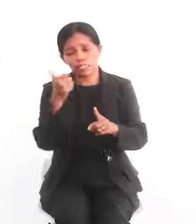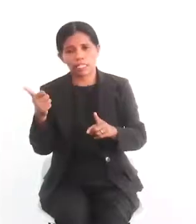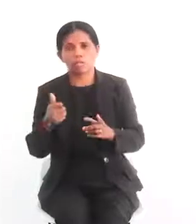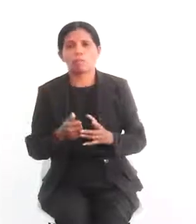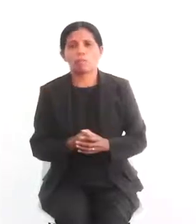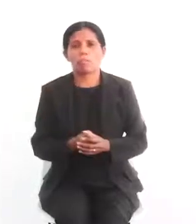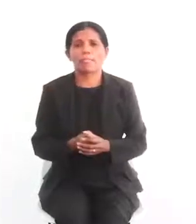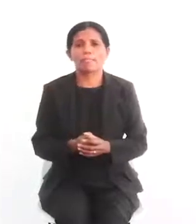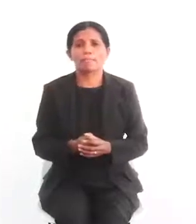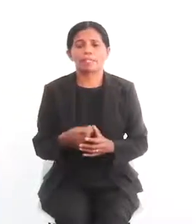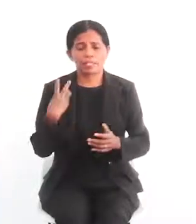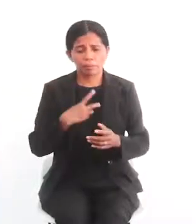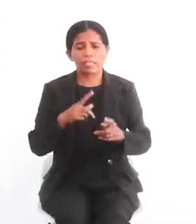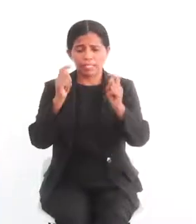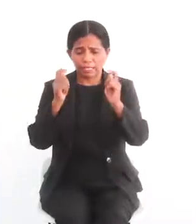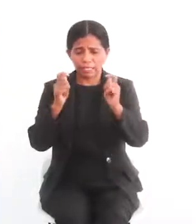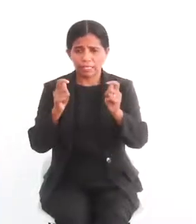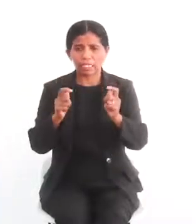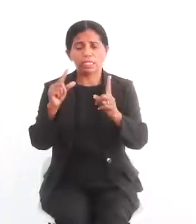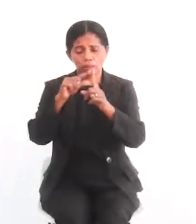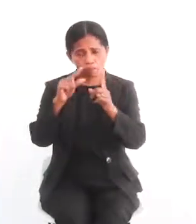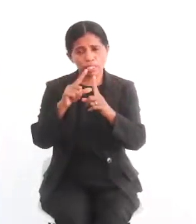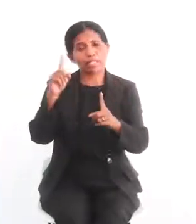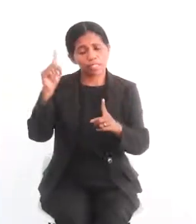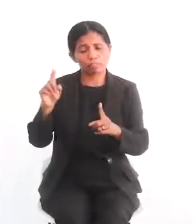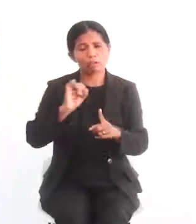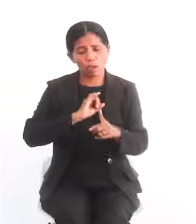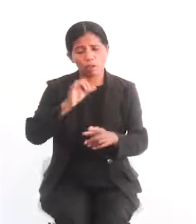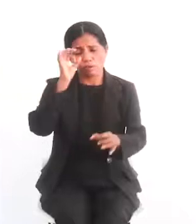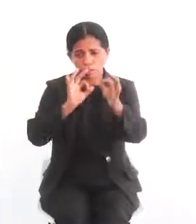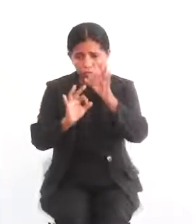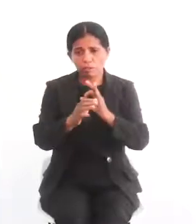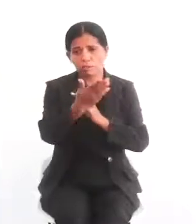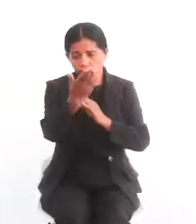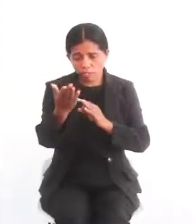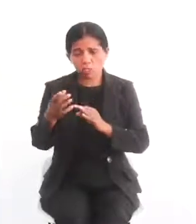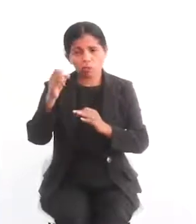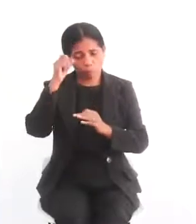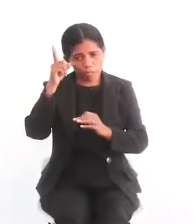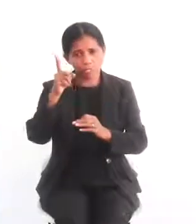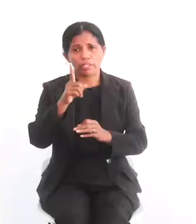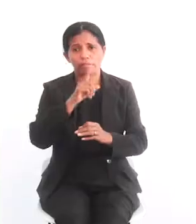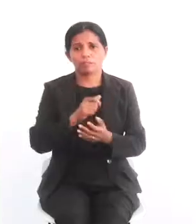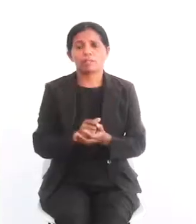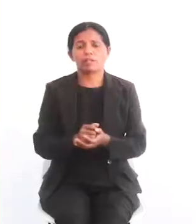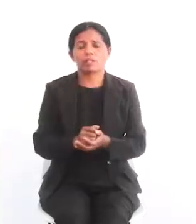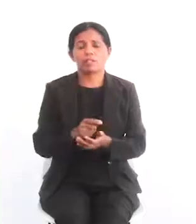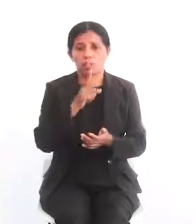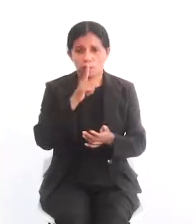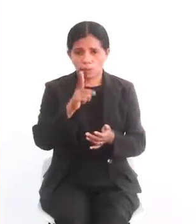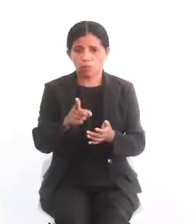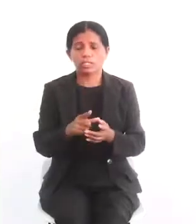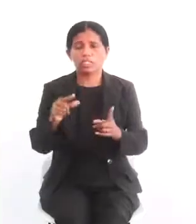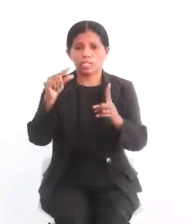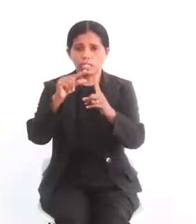sira ita bele koko idatan, hau fiar katak alin sira, hahu komprende ona lo shkala e, agora